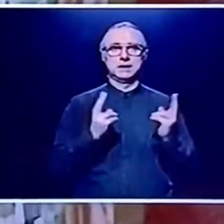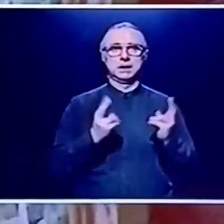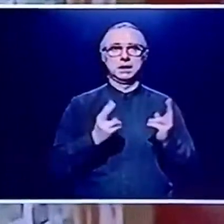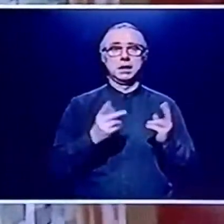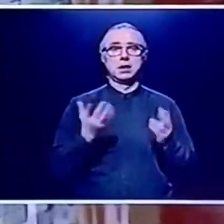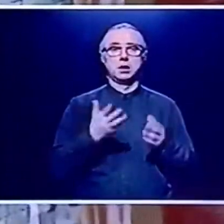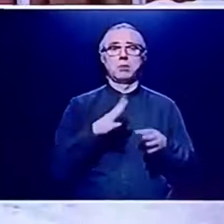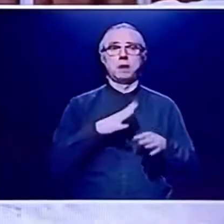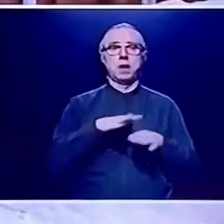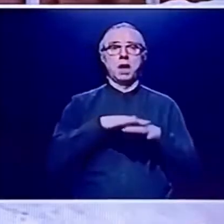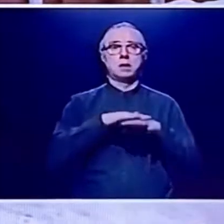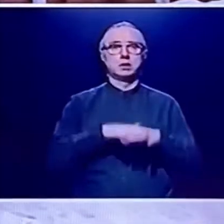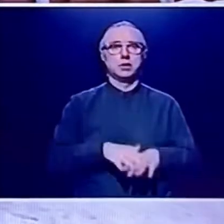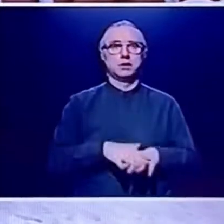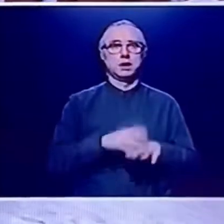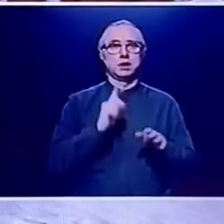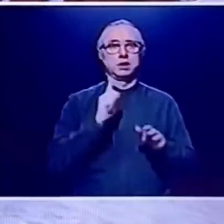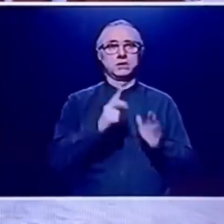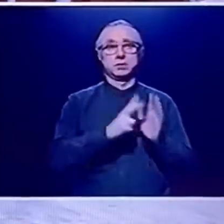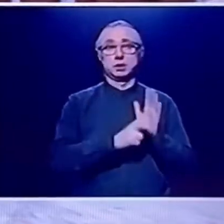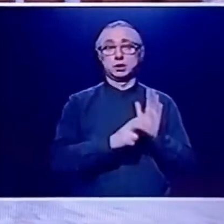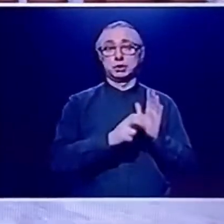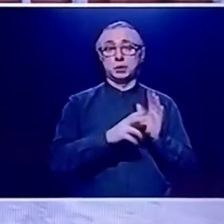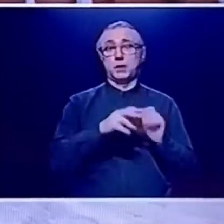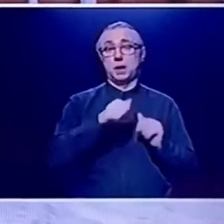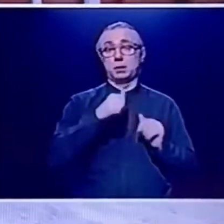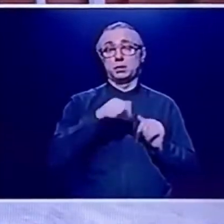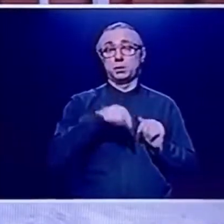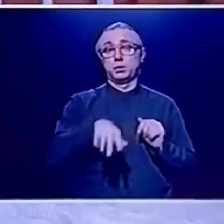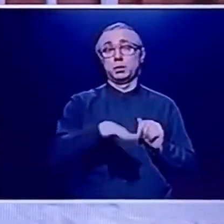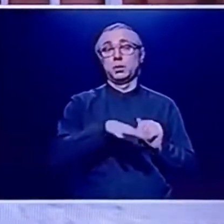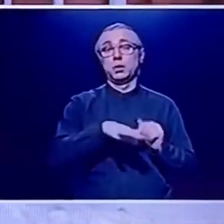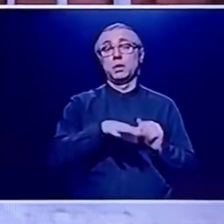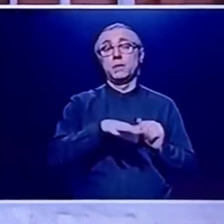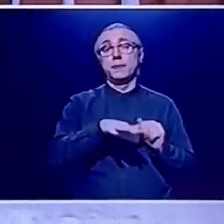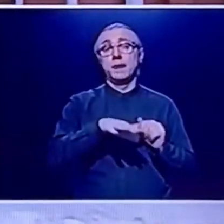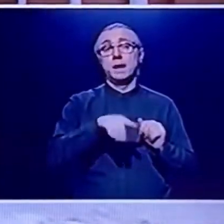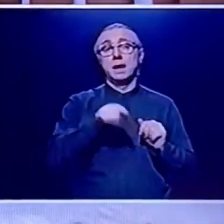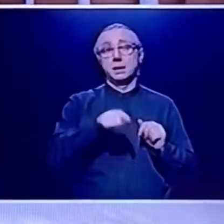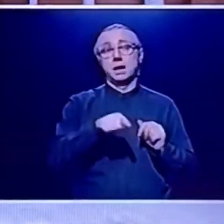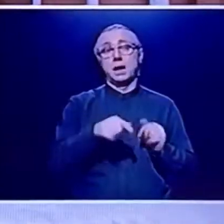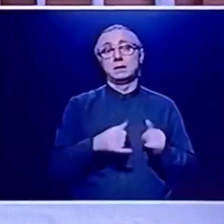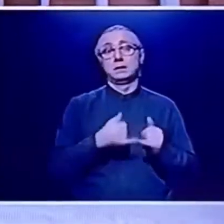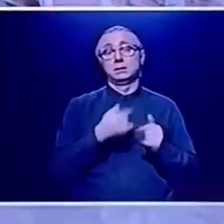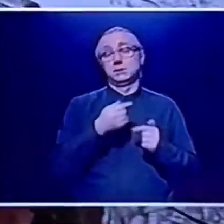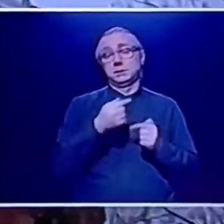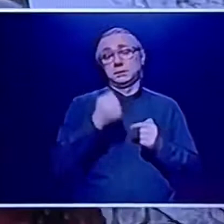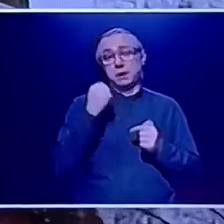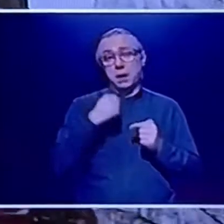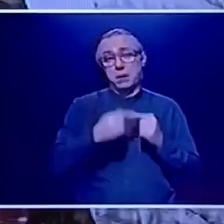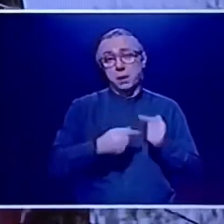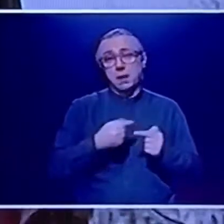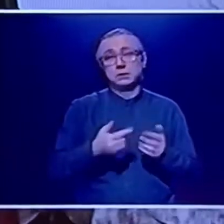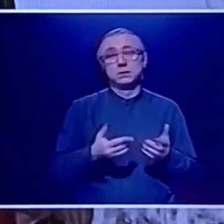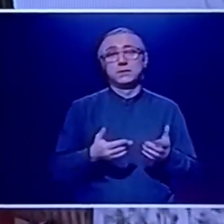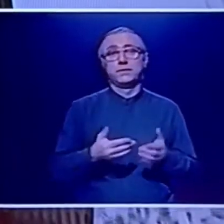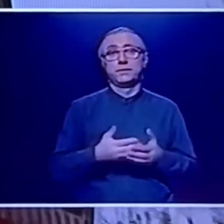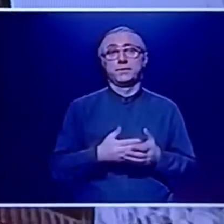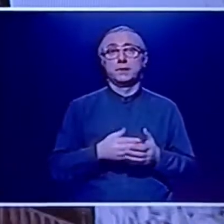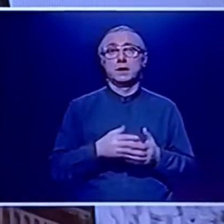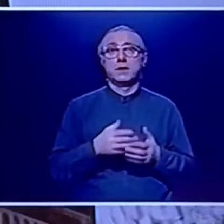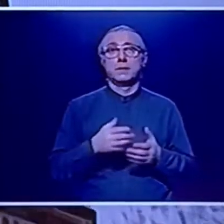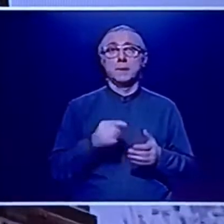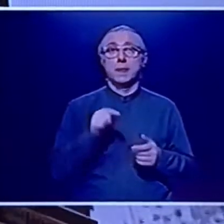1866 году на месте Преображенского Преображенской общины так называемых старообрядцев-федосеевцев. После присоединения отца Павла Леднева